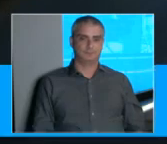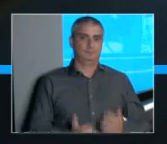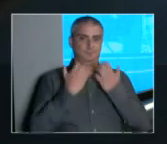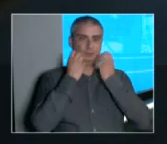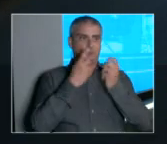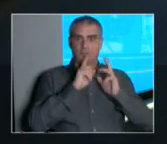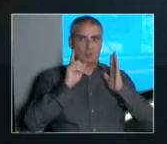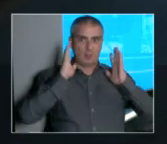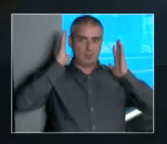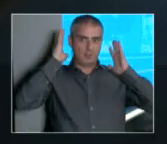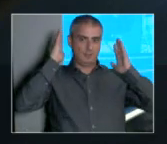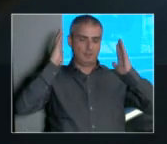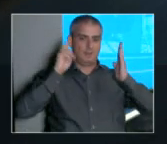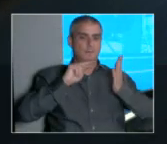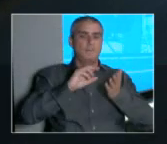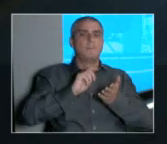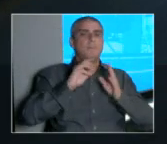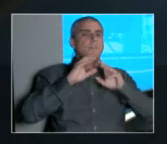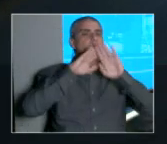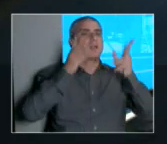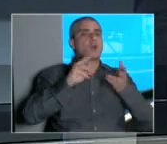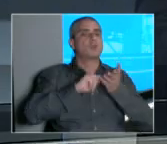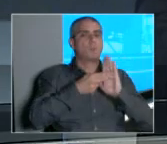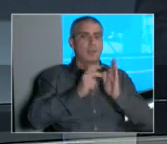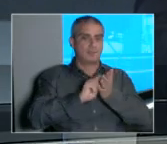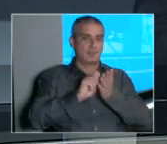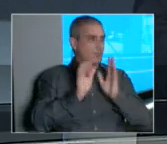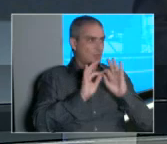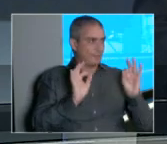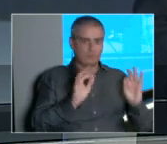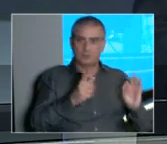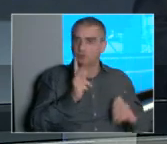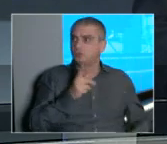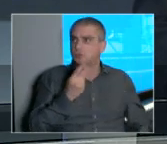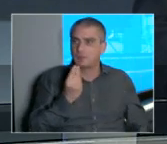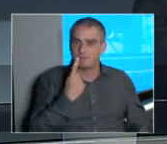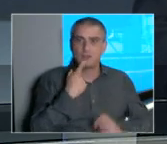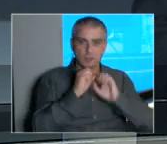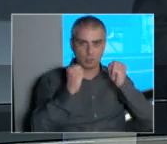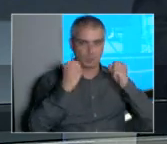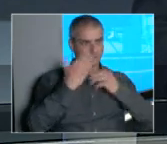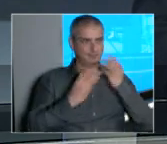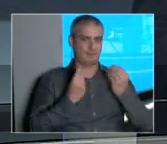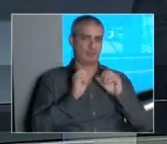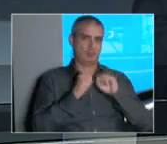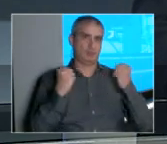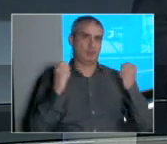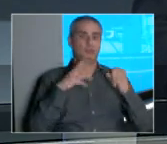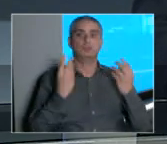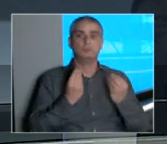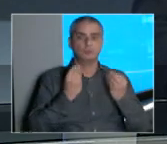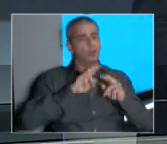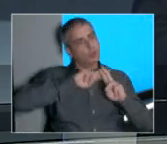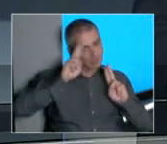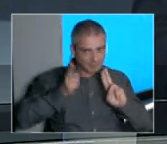לא מדובר על המתות הפוליטיות כמובן, אבל יש שם משפט אחד. הם עוד לא נפתחו. תדע מה, יש שם דבר תורה, בוא נסיים עם דבר תורה, אז יש משהו,